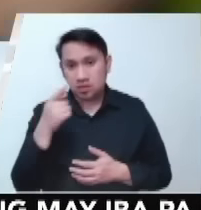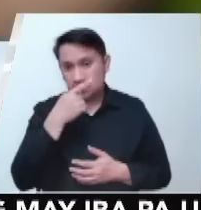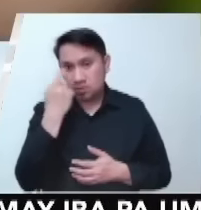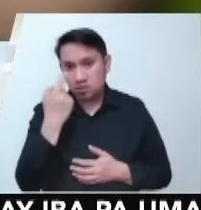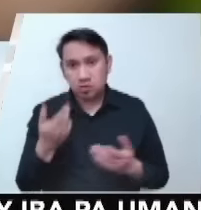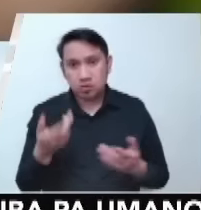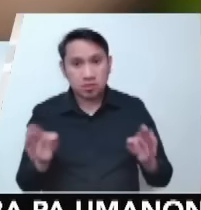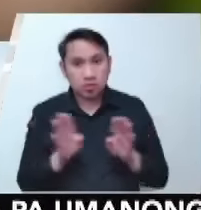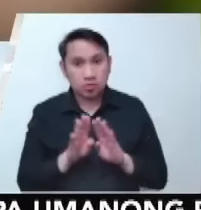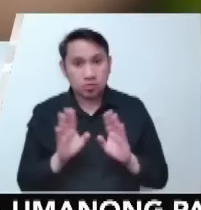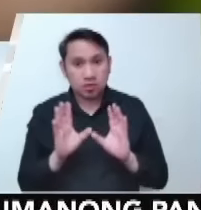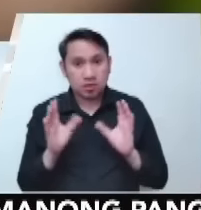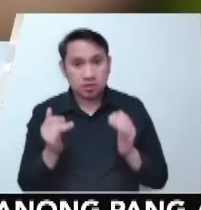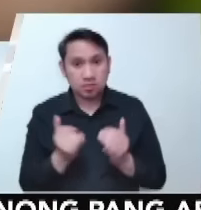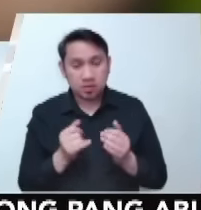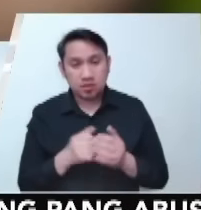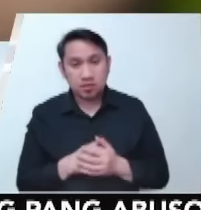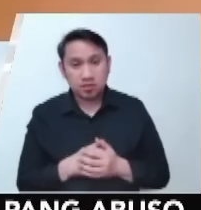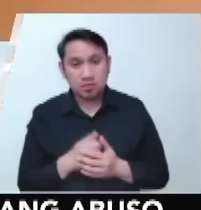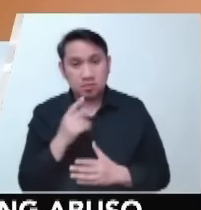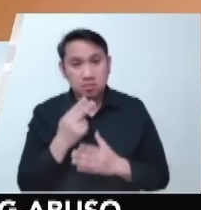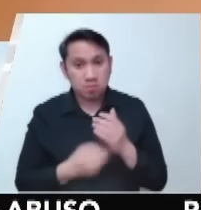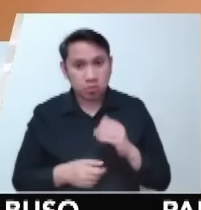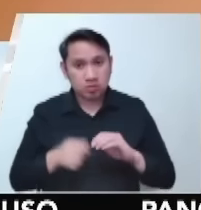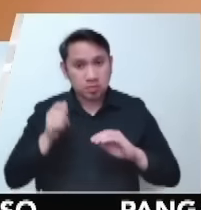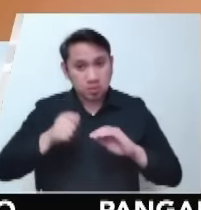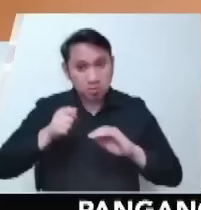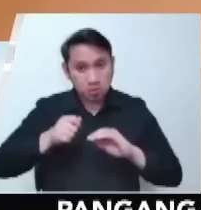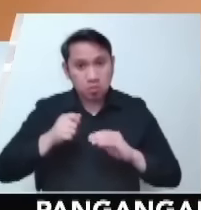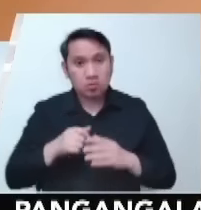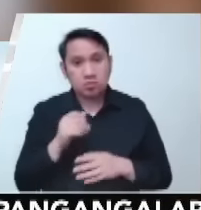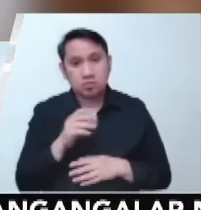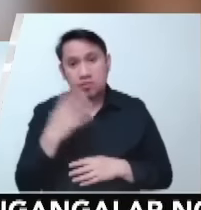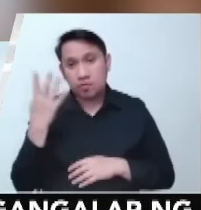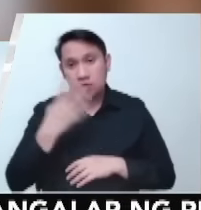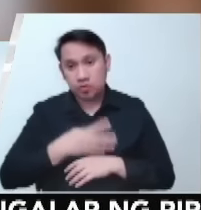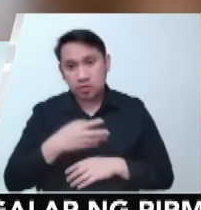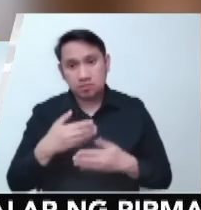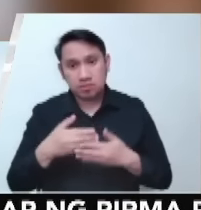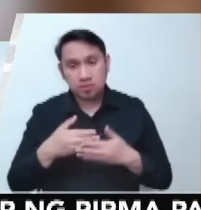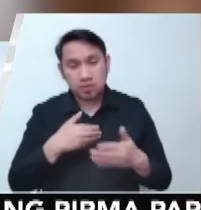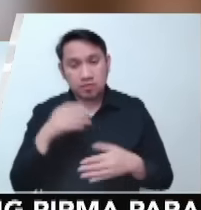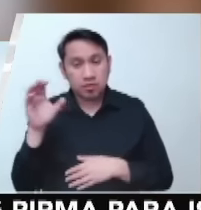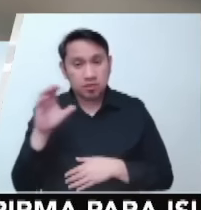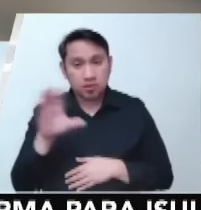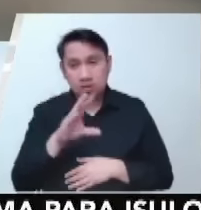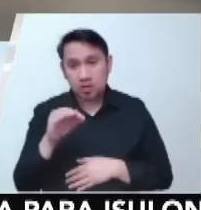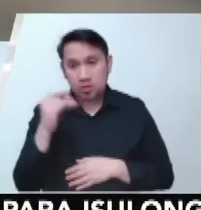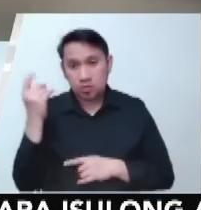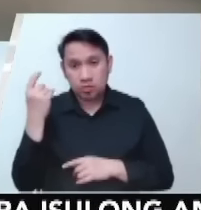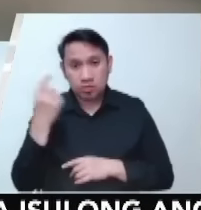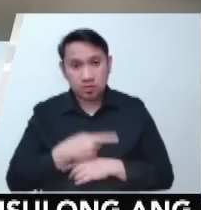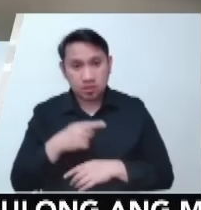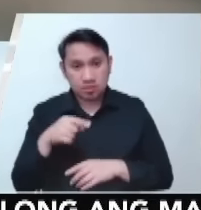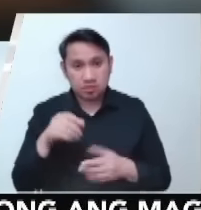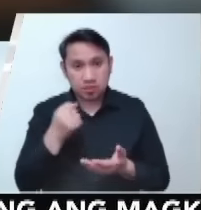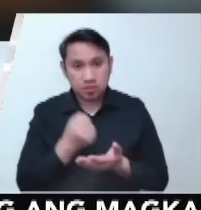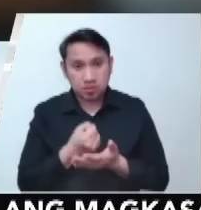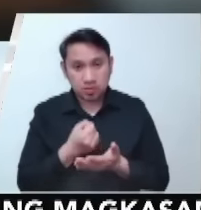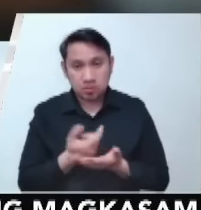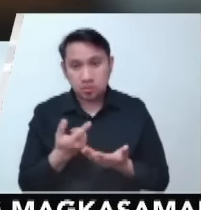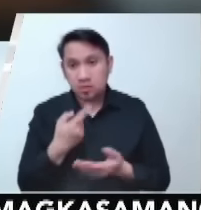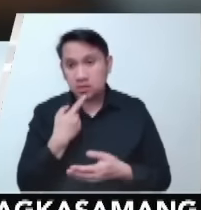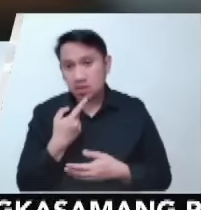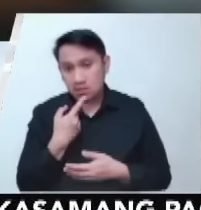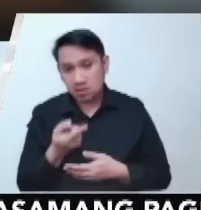companies pawa silang karpentero ng kumpanya apat na araw bago magpasko at isang araw bago sila sumuweldo bigla na lang daw silang sinabihang